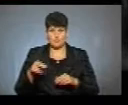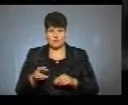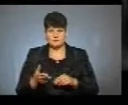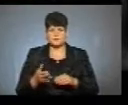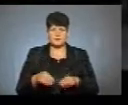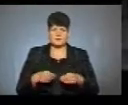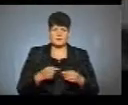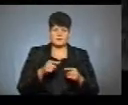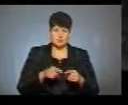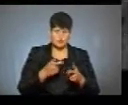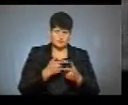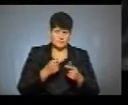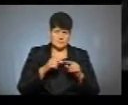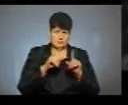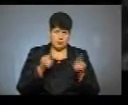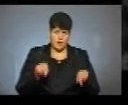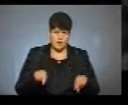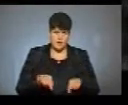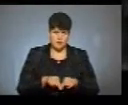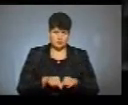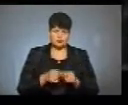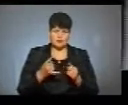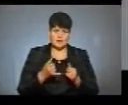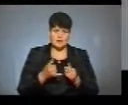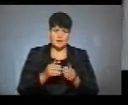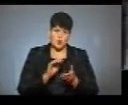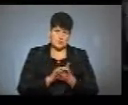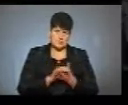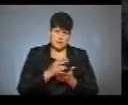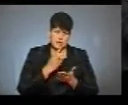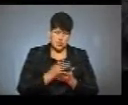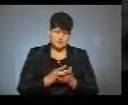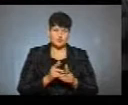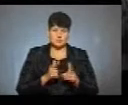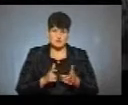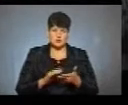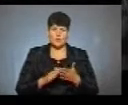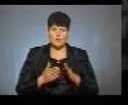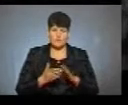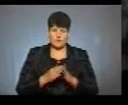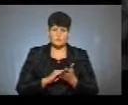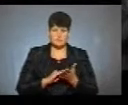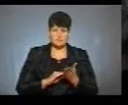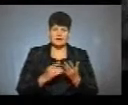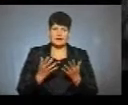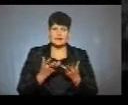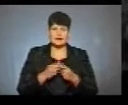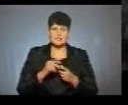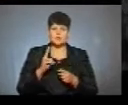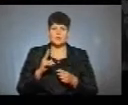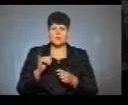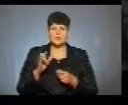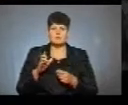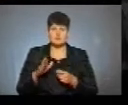Ми даємо йому інформаційну картку для ознайомлення. Якщо він згідний з умовами, прописує нам кількість кубів,